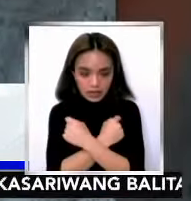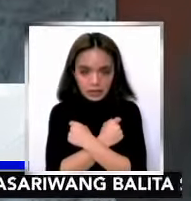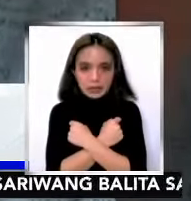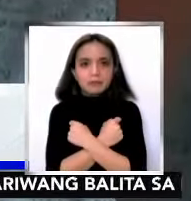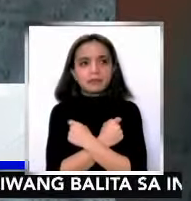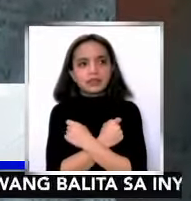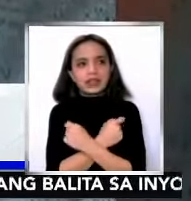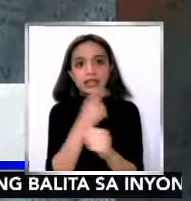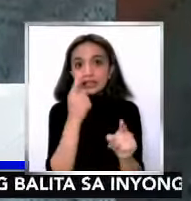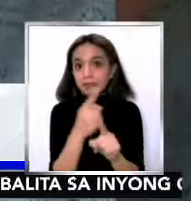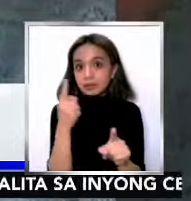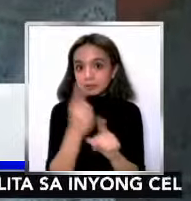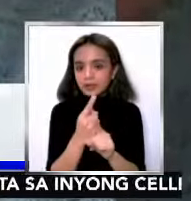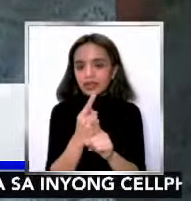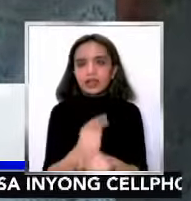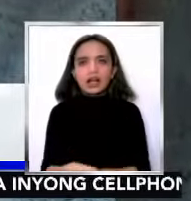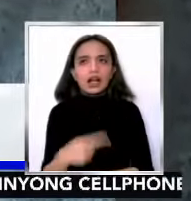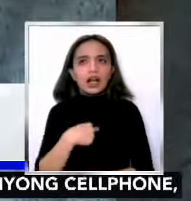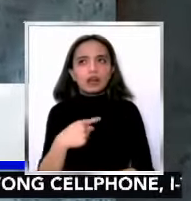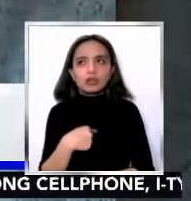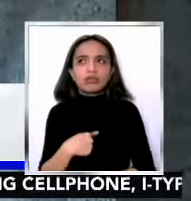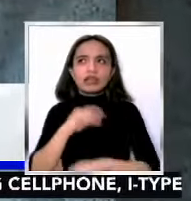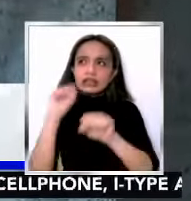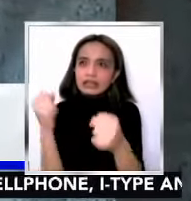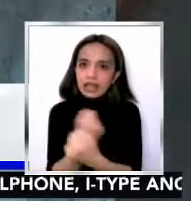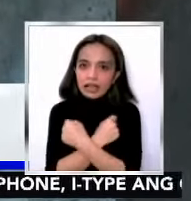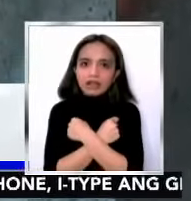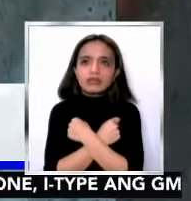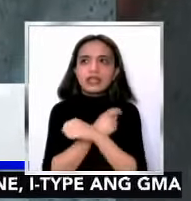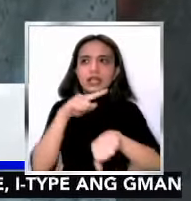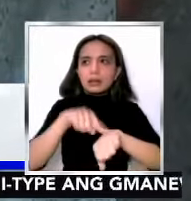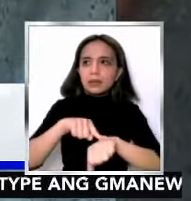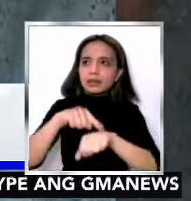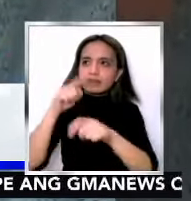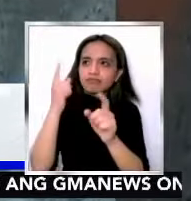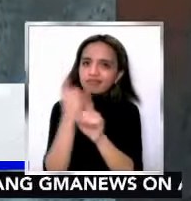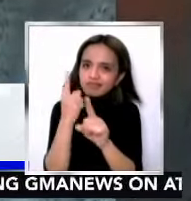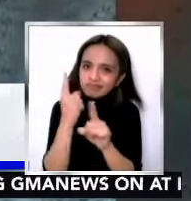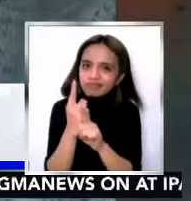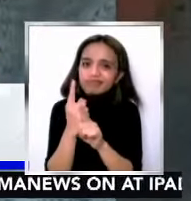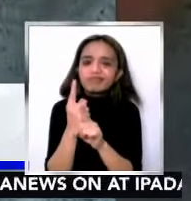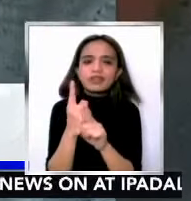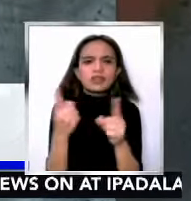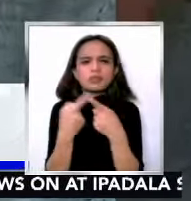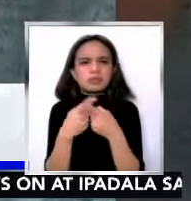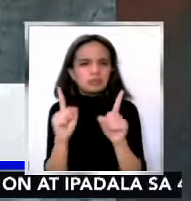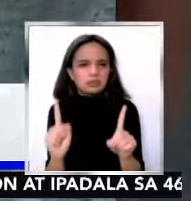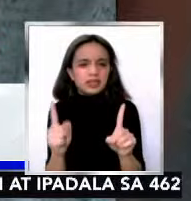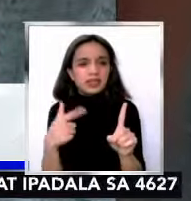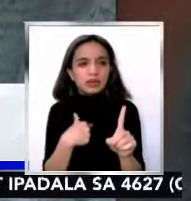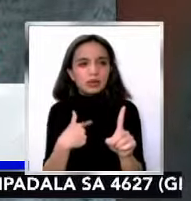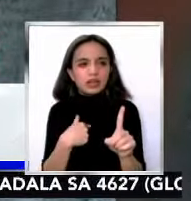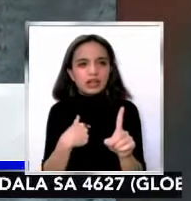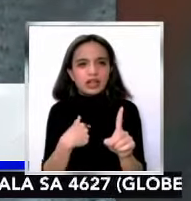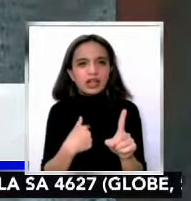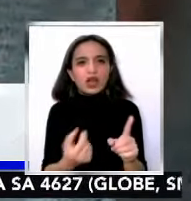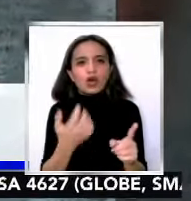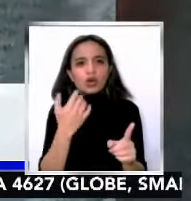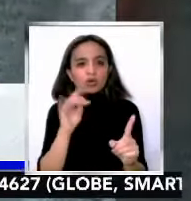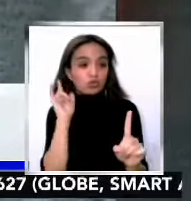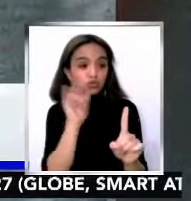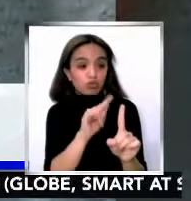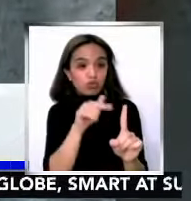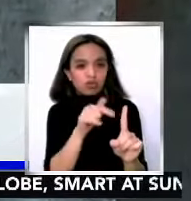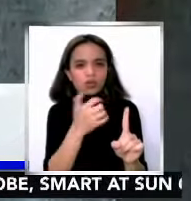tama, nagmahal ako sa tamang panahon, pero nagmahal ako sa maling tao.